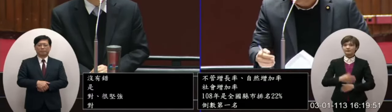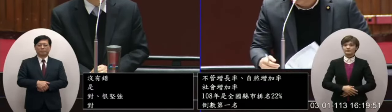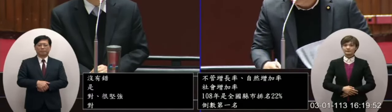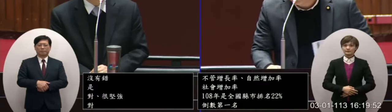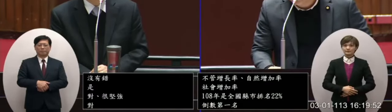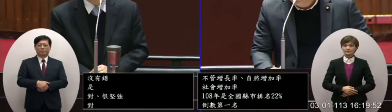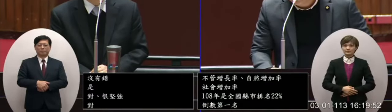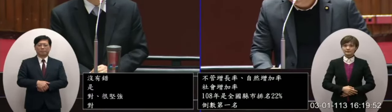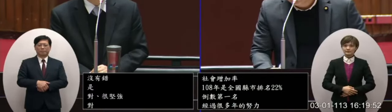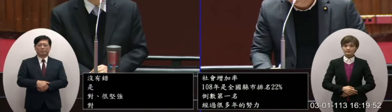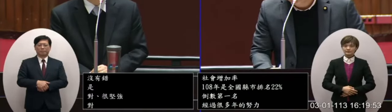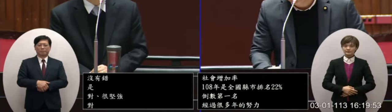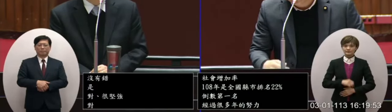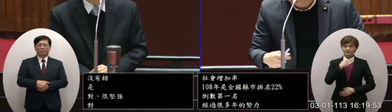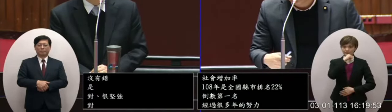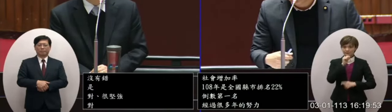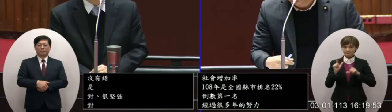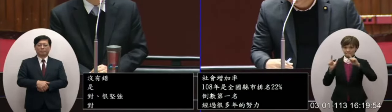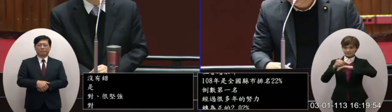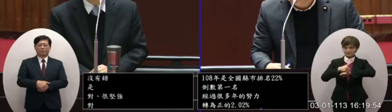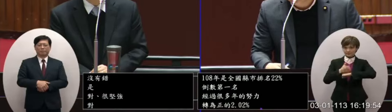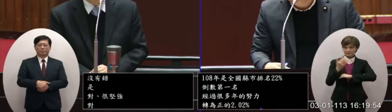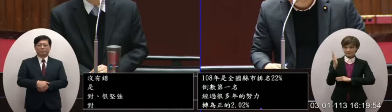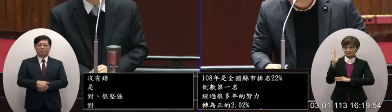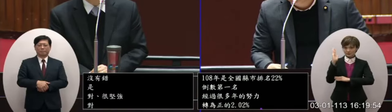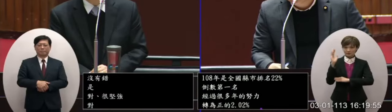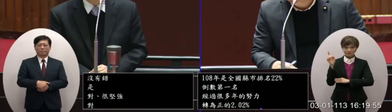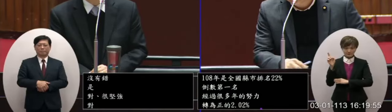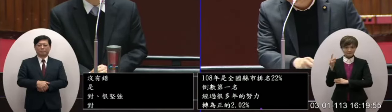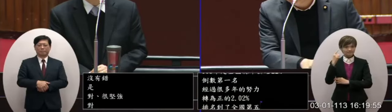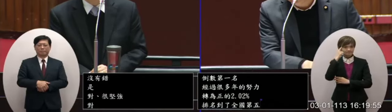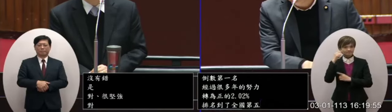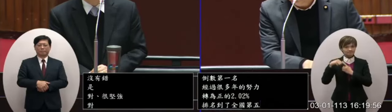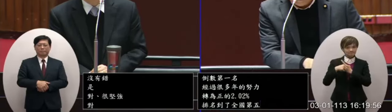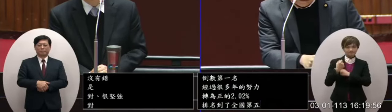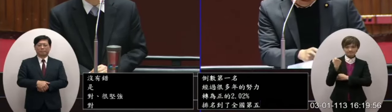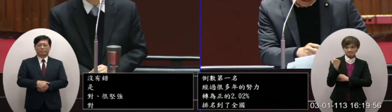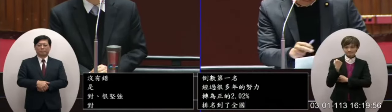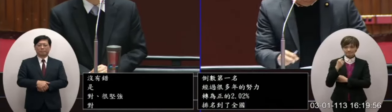程里面，其实台东县政府用了很多的力气来发展属于自己的